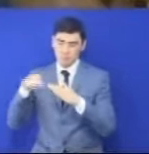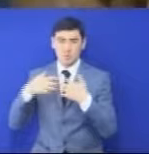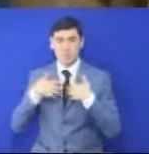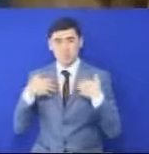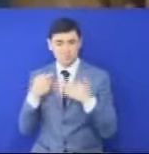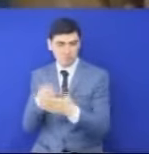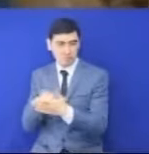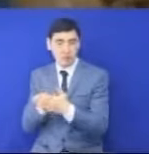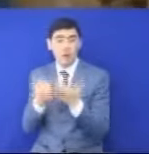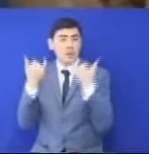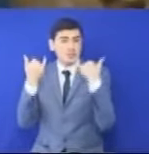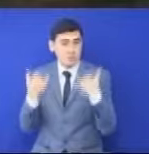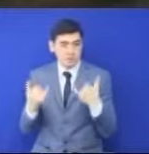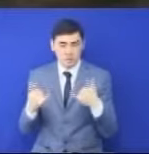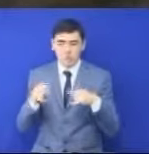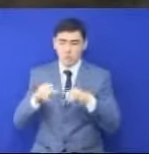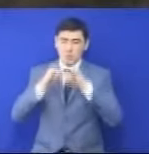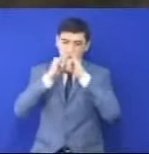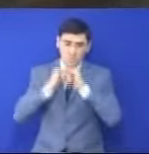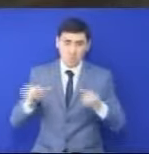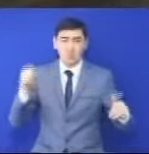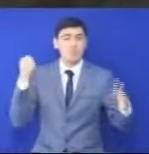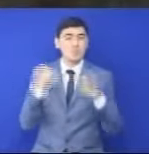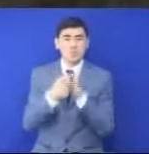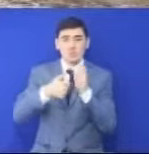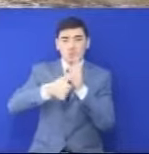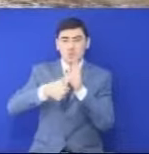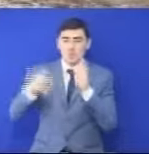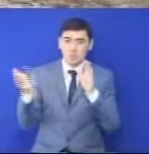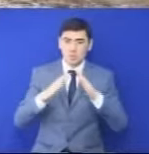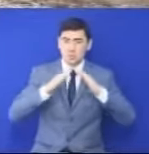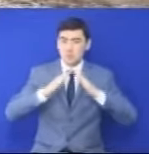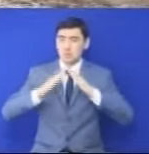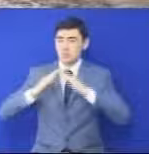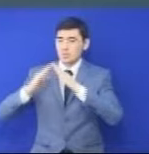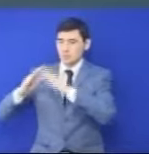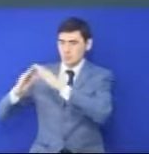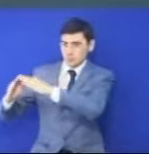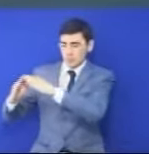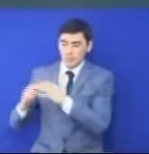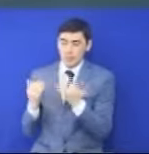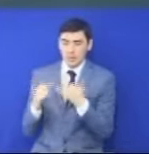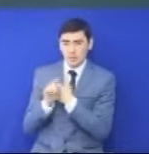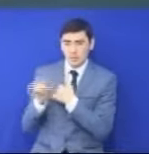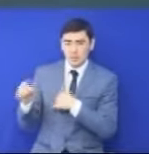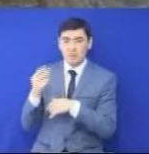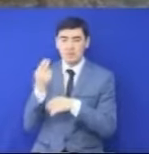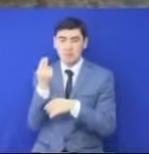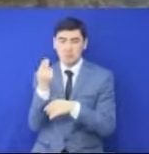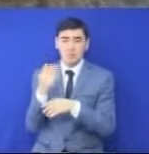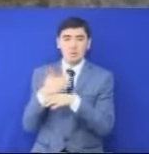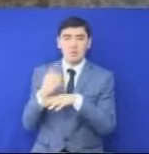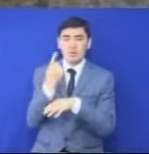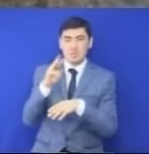спрос на мясо настолько увеличился, что сейчас их количество выросло до 600. В прошлом году жители района получили субсидии на общую сумму 1